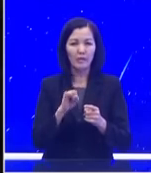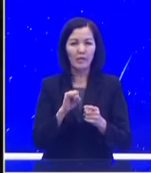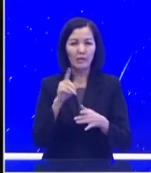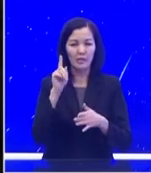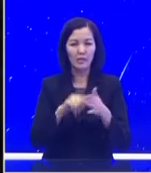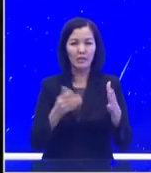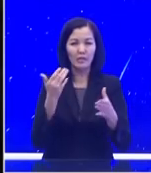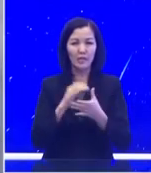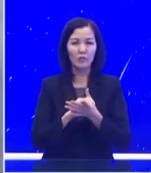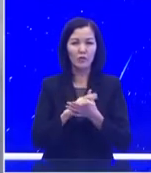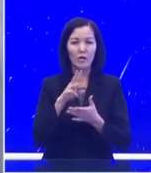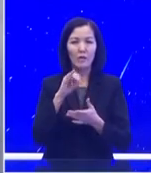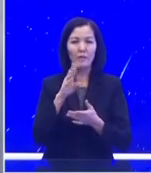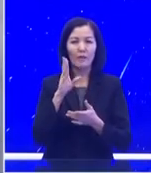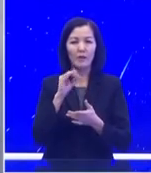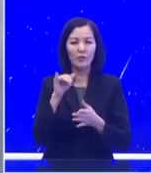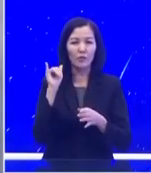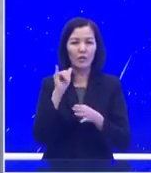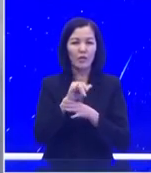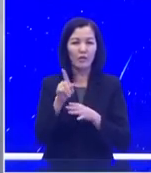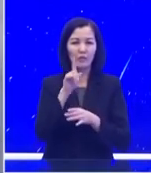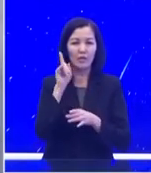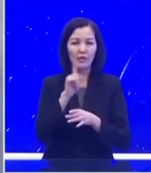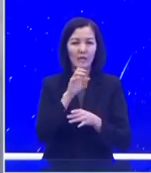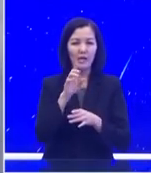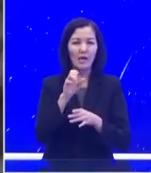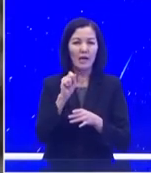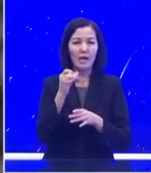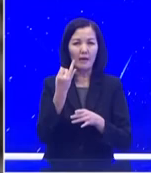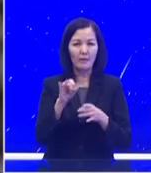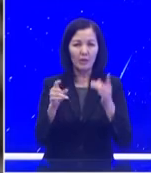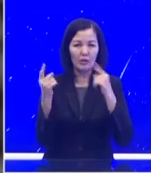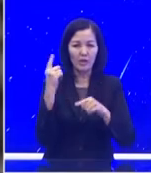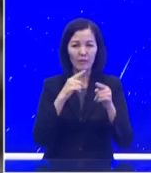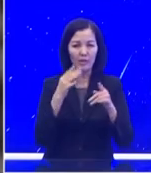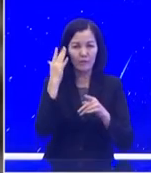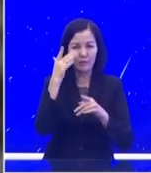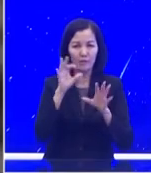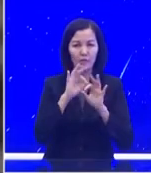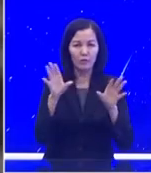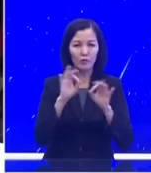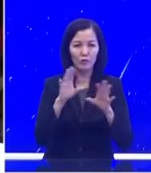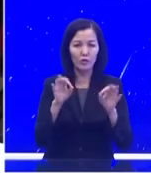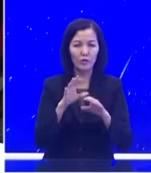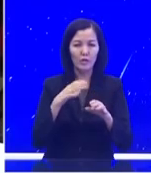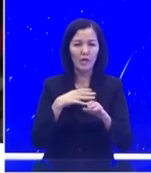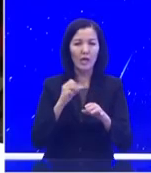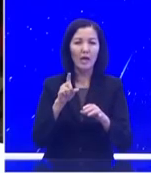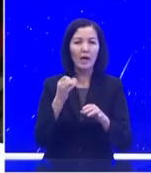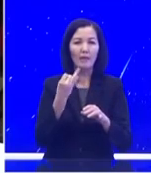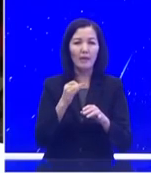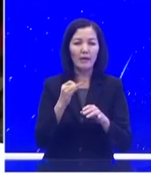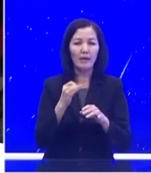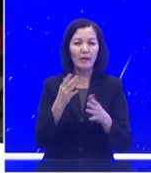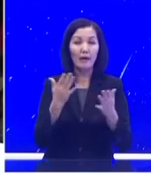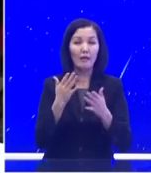Қанат Маратұлы арнайы келіп, жастарға Абай шығармаларының мән-маңызын түсіндірді. Алаш қайраткерлерінің де Абайды қалай пір